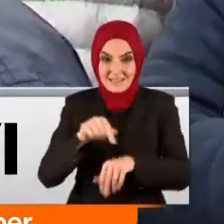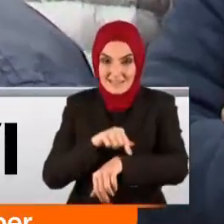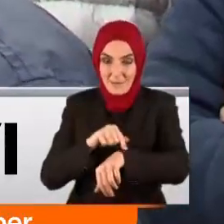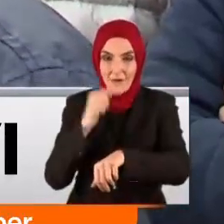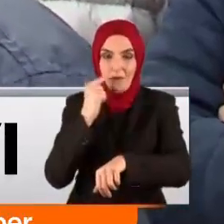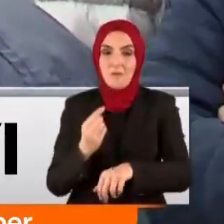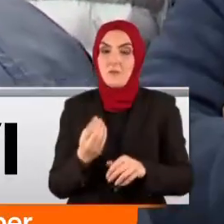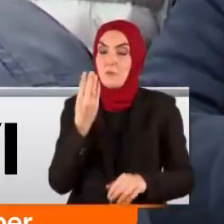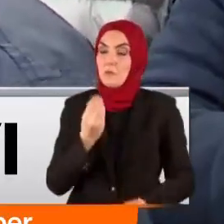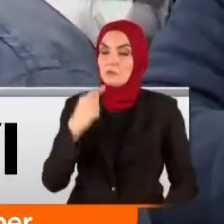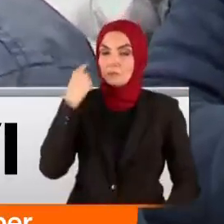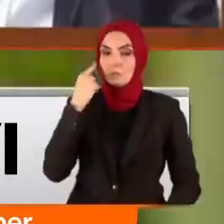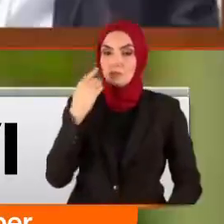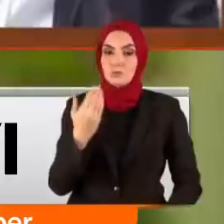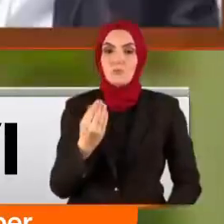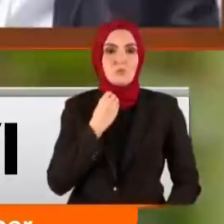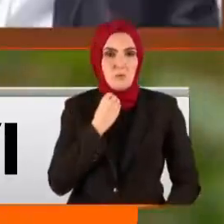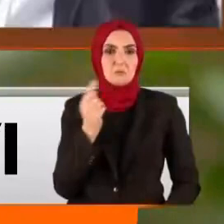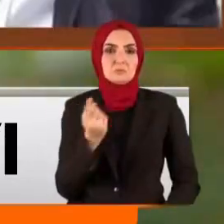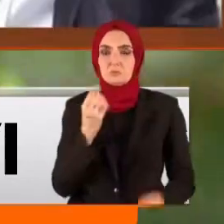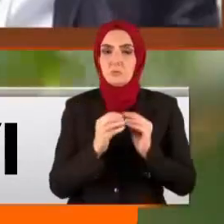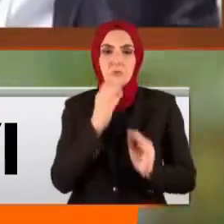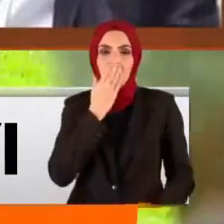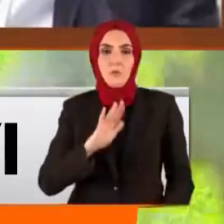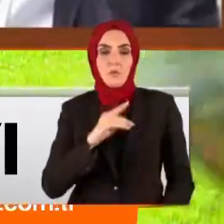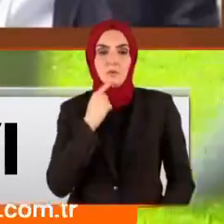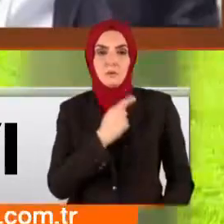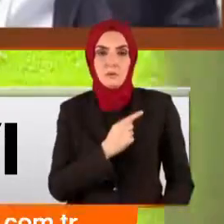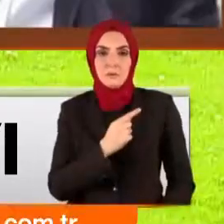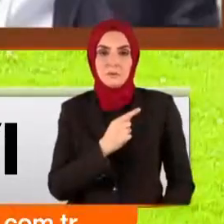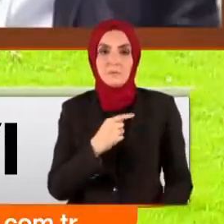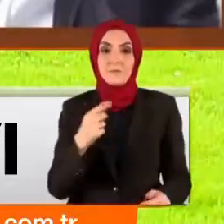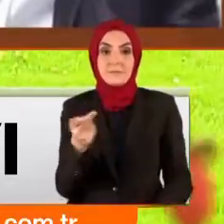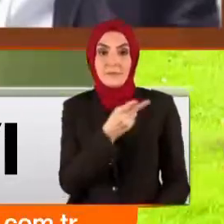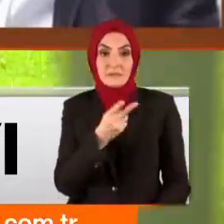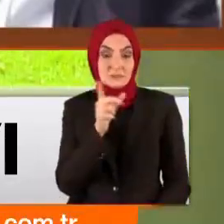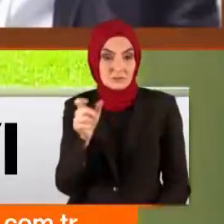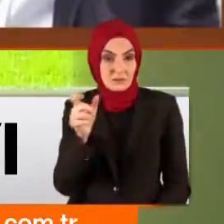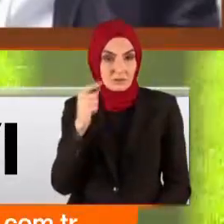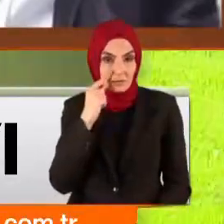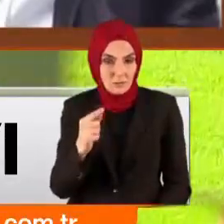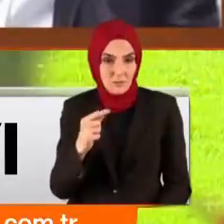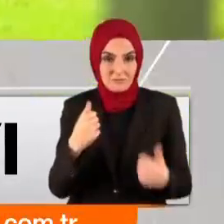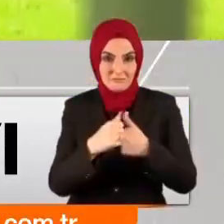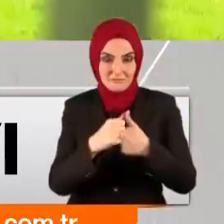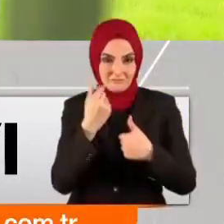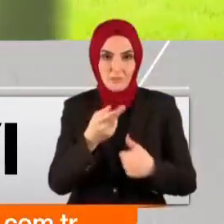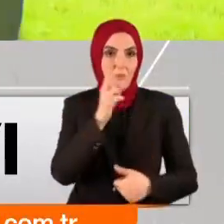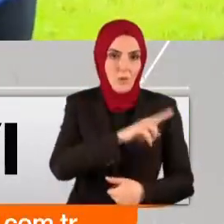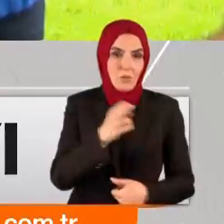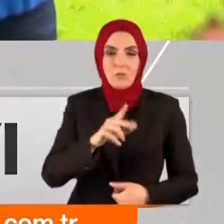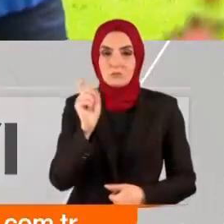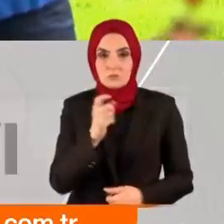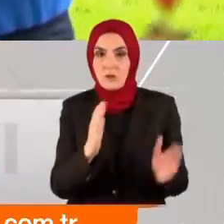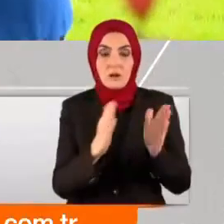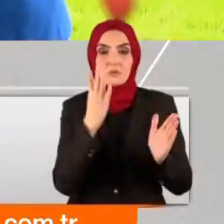tane kesinlikle. Borçumuz hiçbir şey yok. Çifte cinayeti, karı kocanın cansız bedeni 4 gün arayla bulundu. İlk katledilen